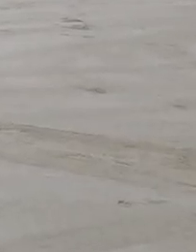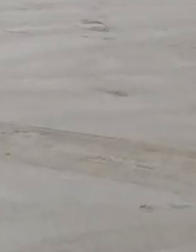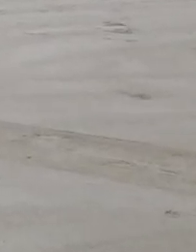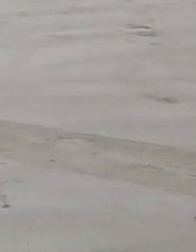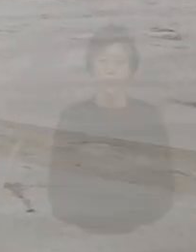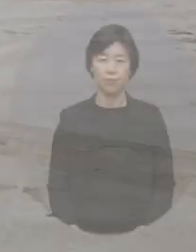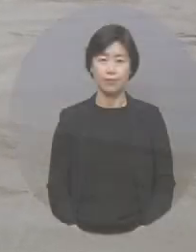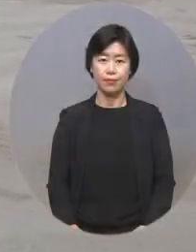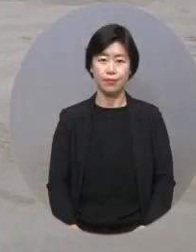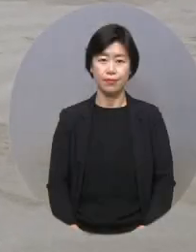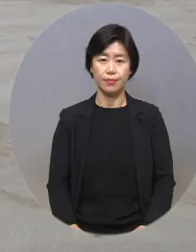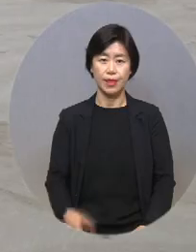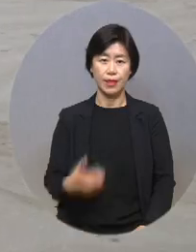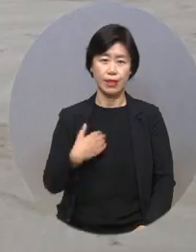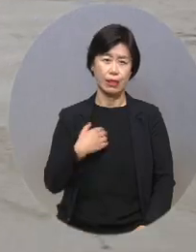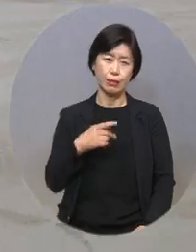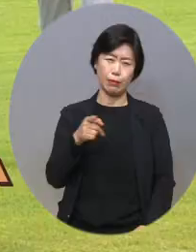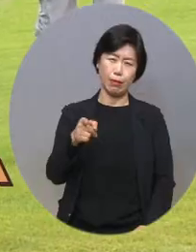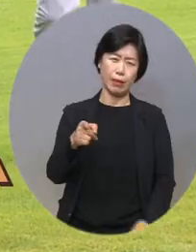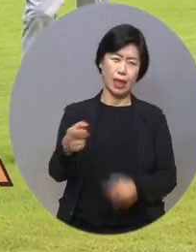나이스 원, 나이스 원. 이거 내가 그쪽을 봤다.